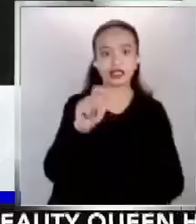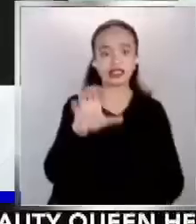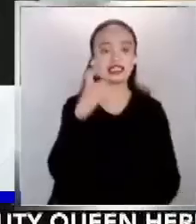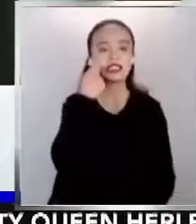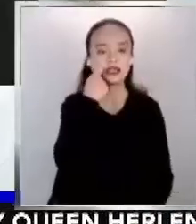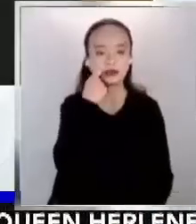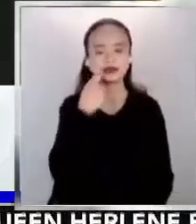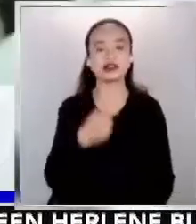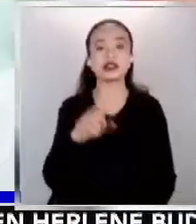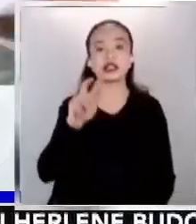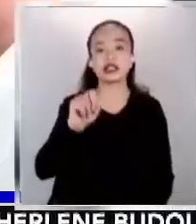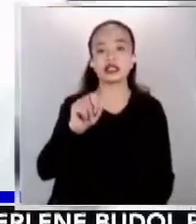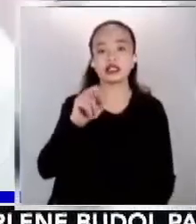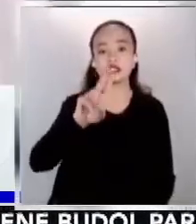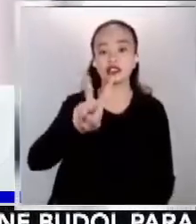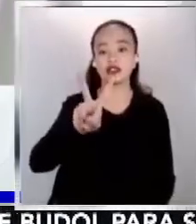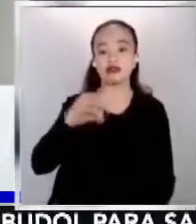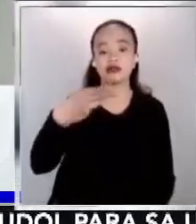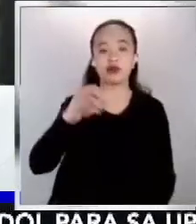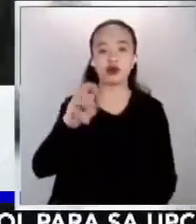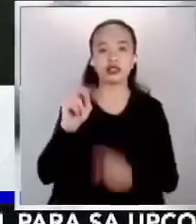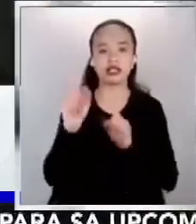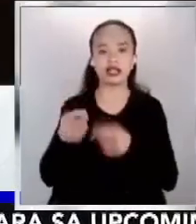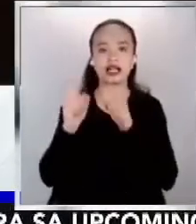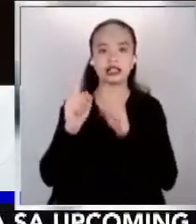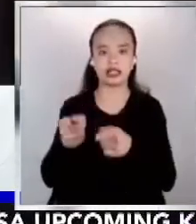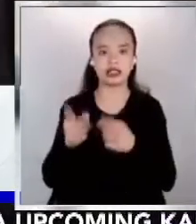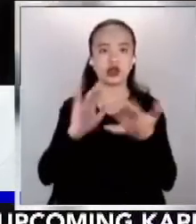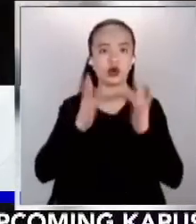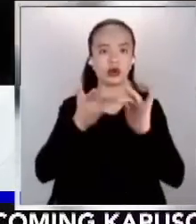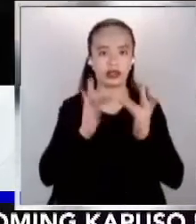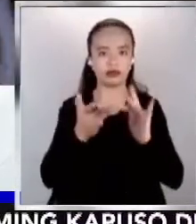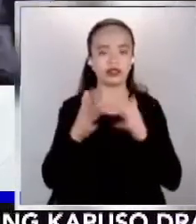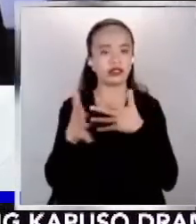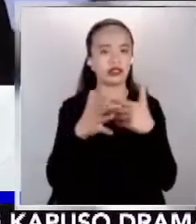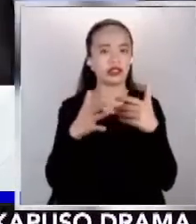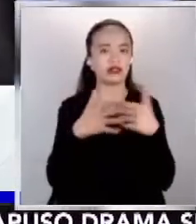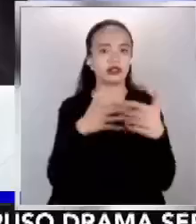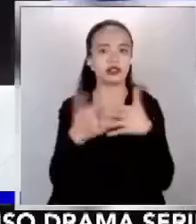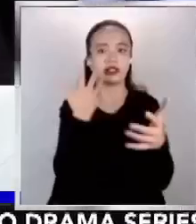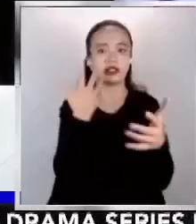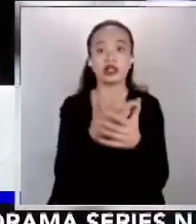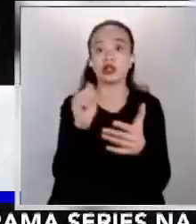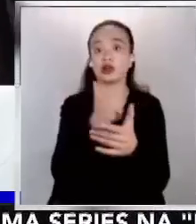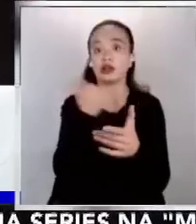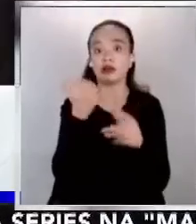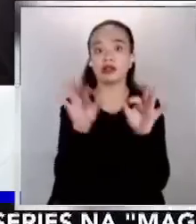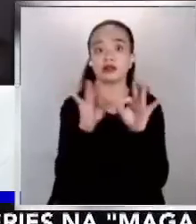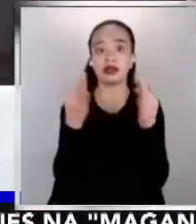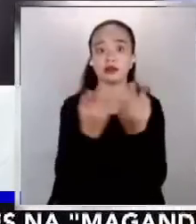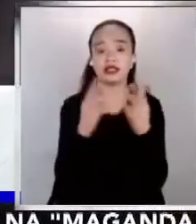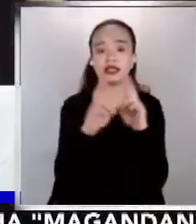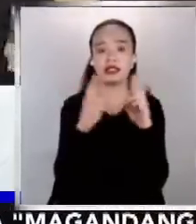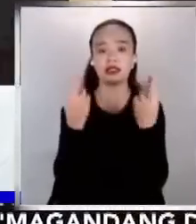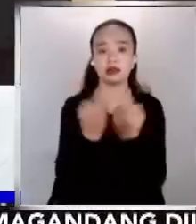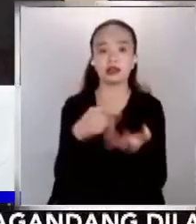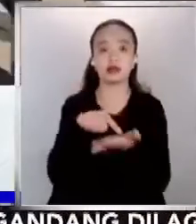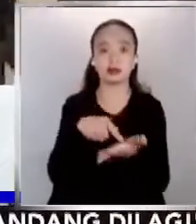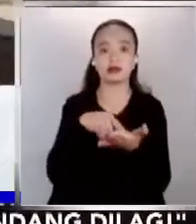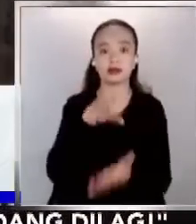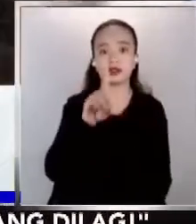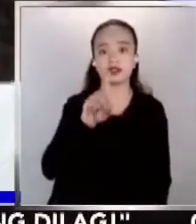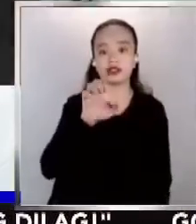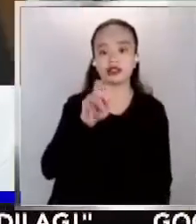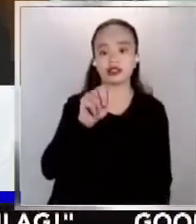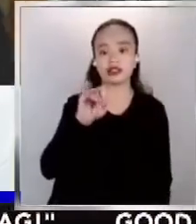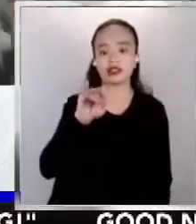Navarro habang nakapiit sa NBI Detention Facility. Habang mga kamag-anak naman ng aktres at modelong si Denise Cornejo ang kumatawan